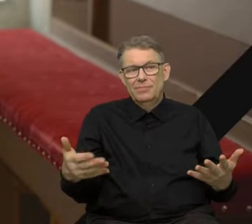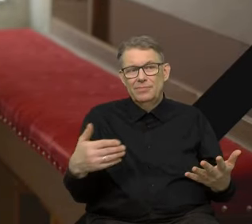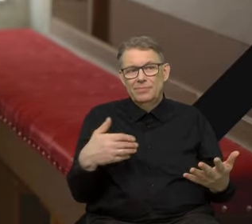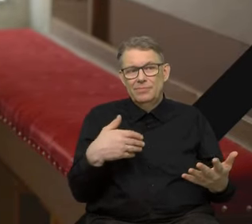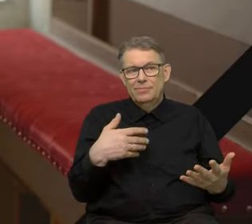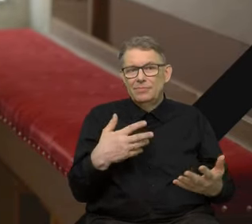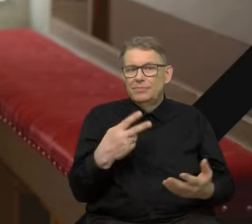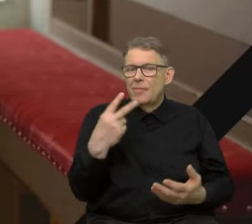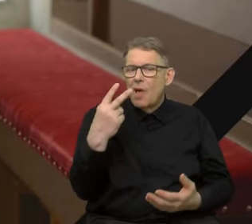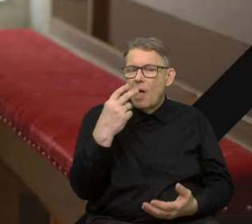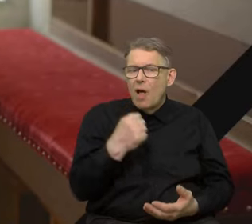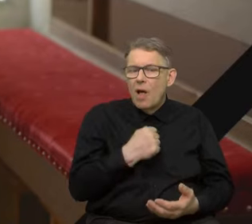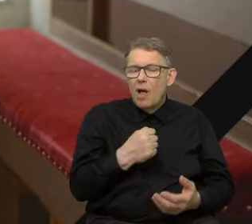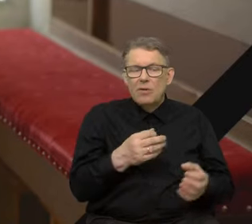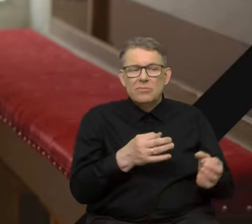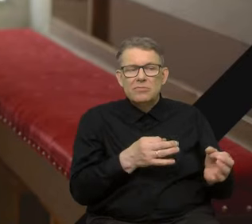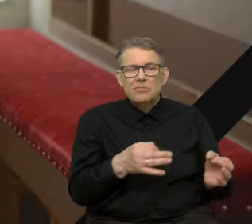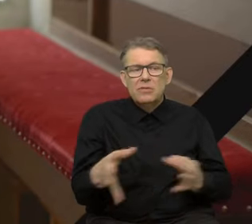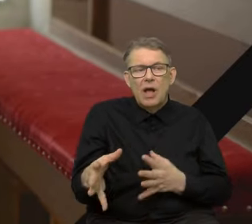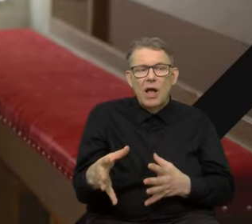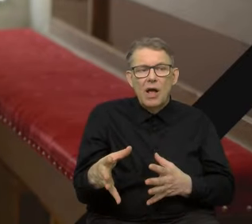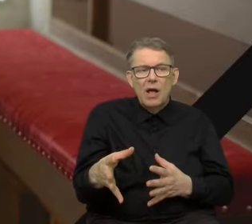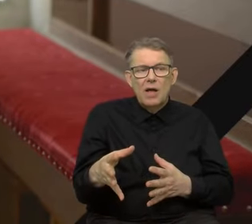uderzyłem od razu zostałem